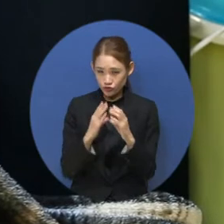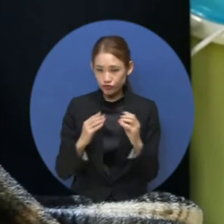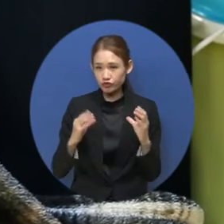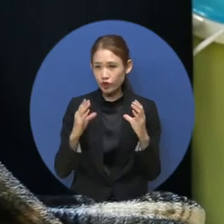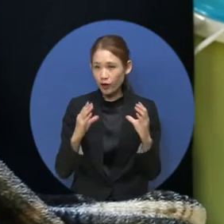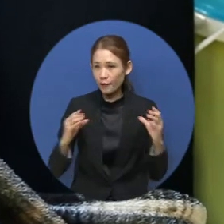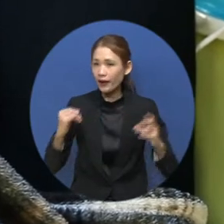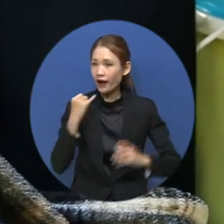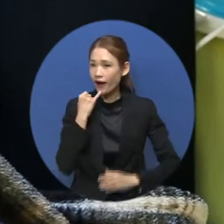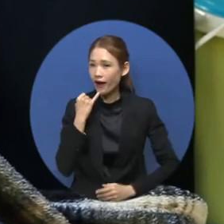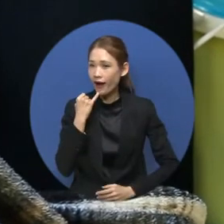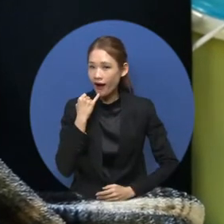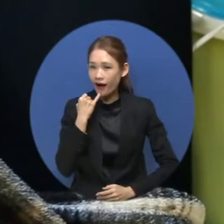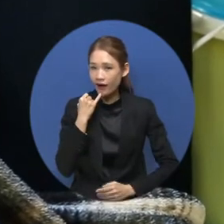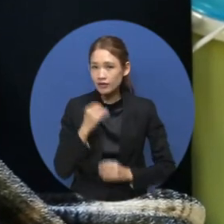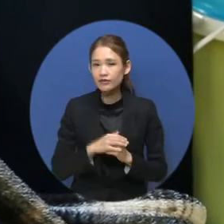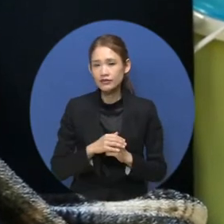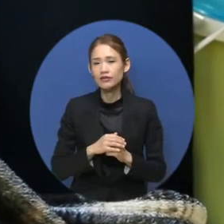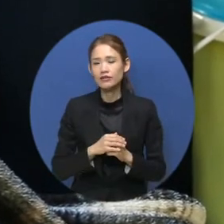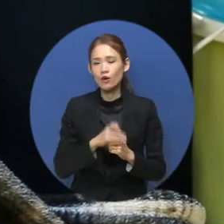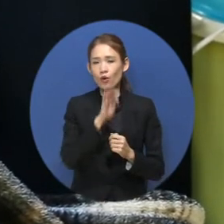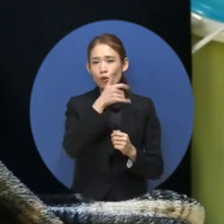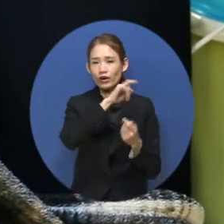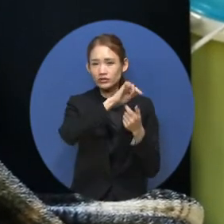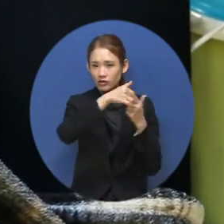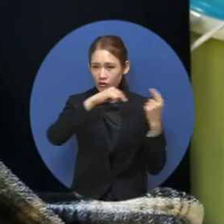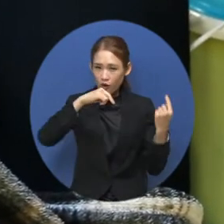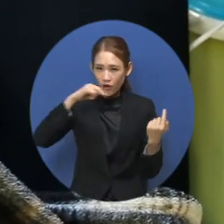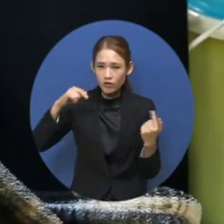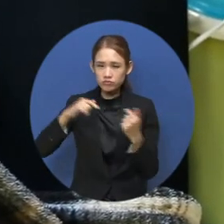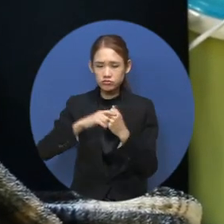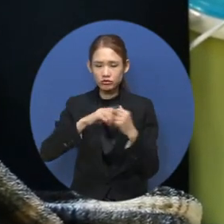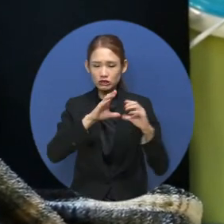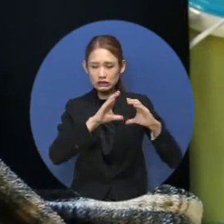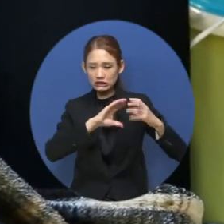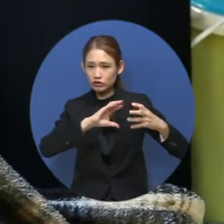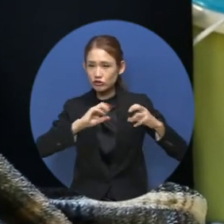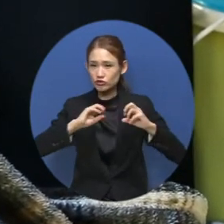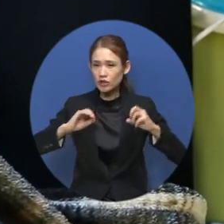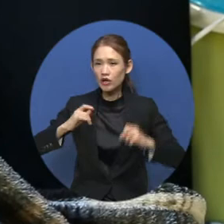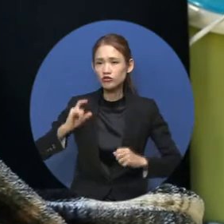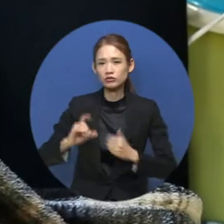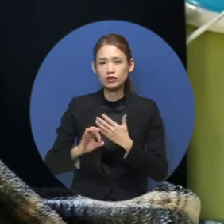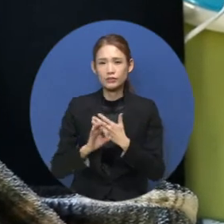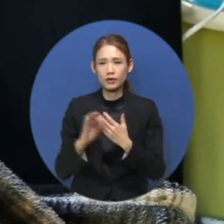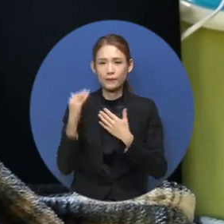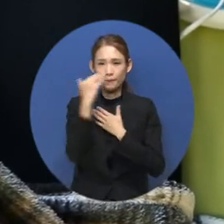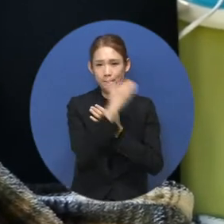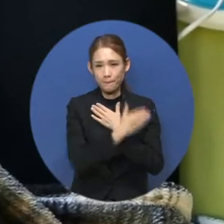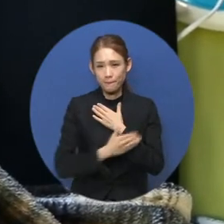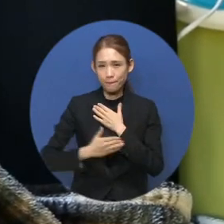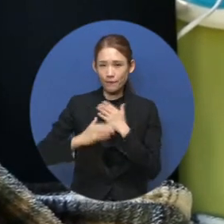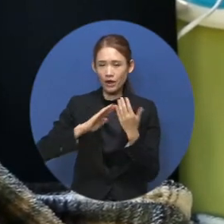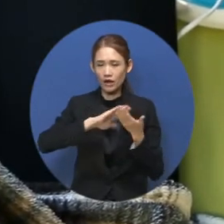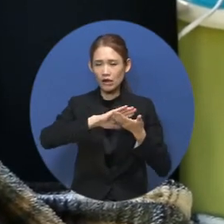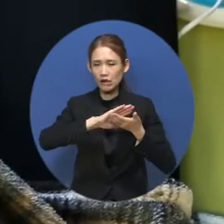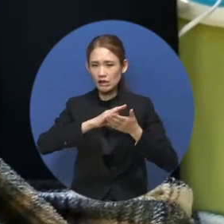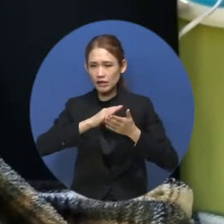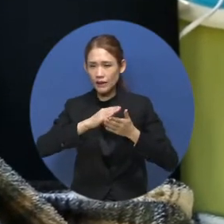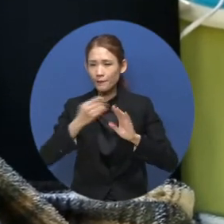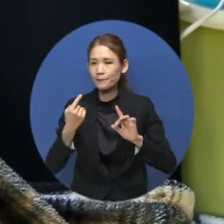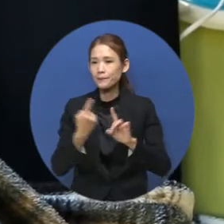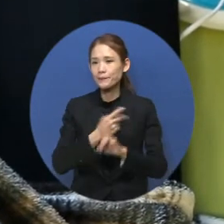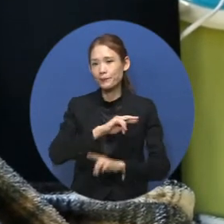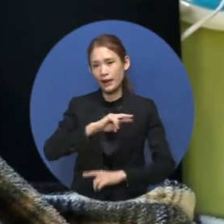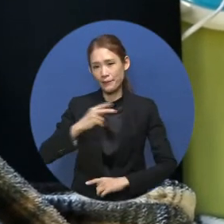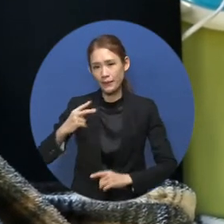뭐 그렇게? 네. 그나마 이제 관절들이 다 굳어버리면 몸의 변형이 오기 때문에 그 몸의